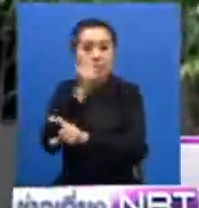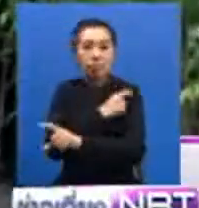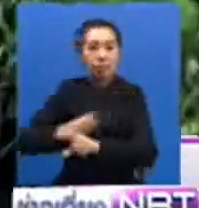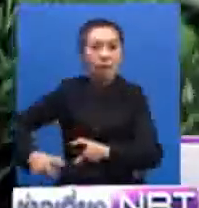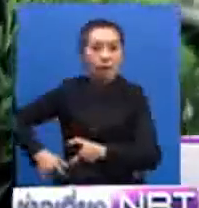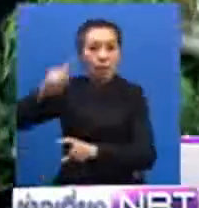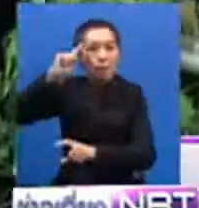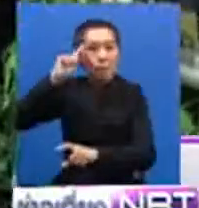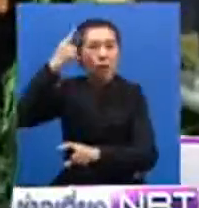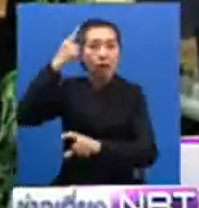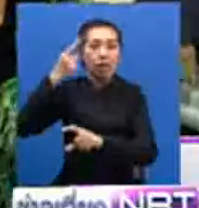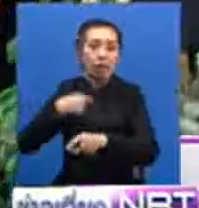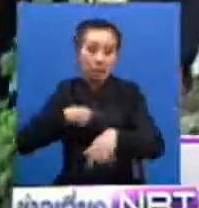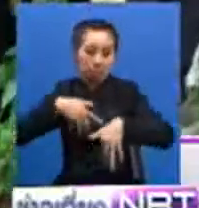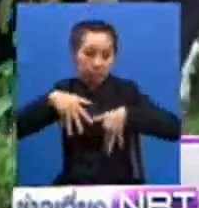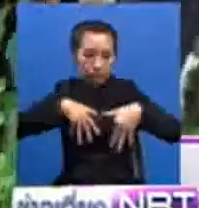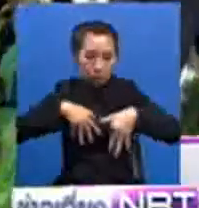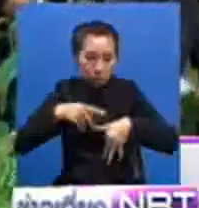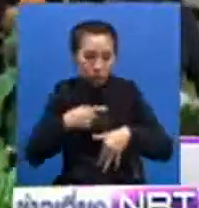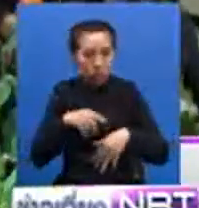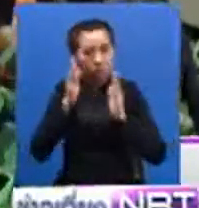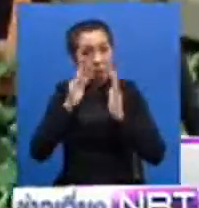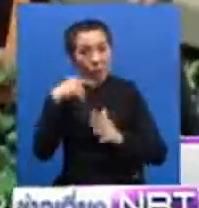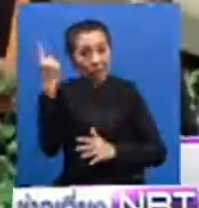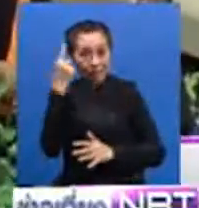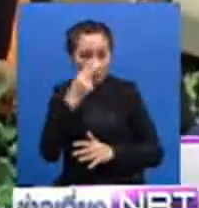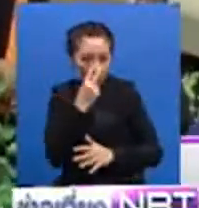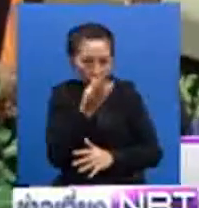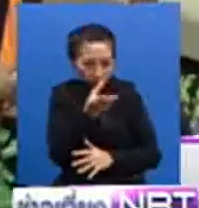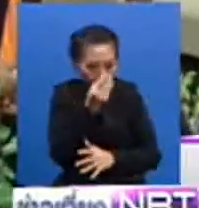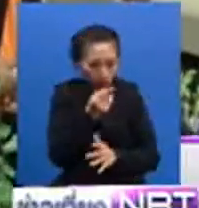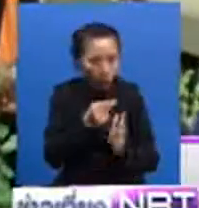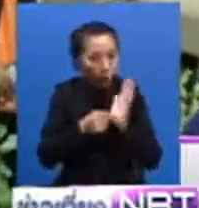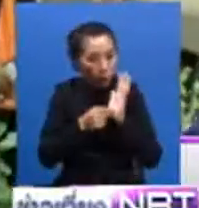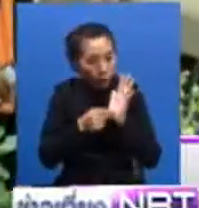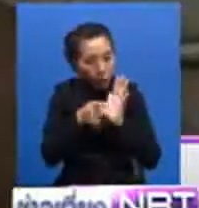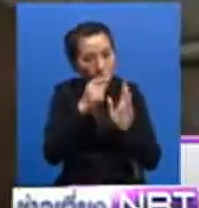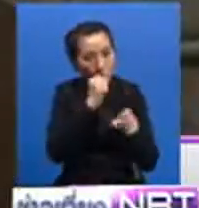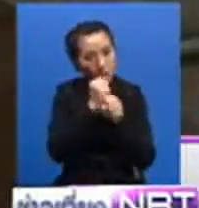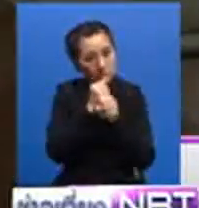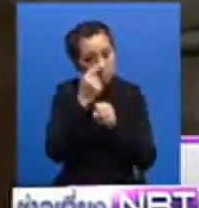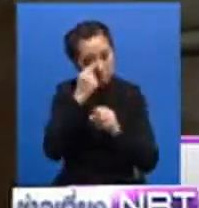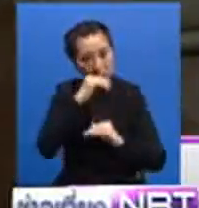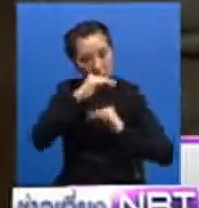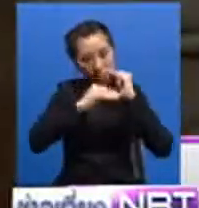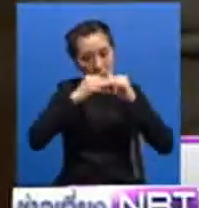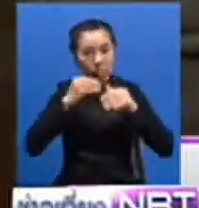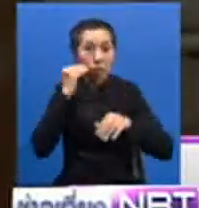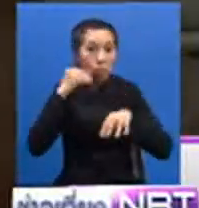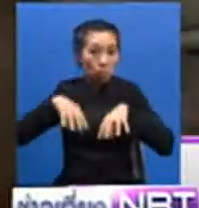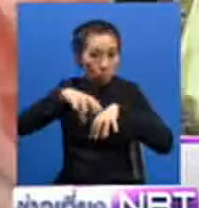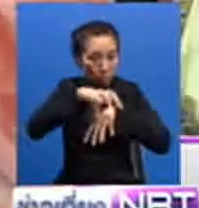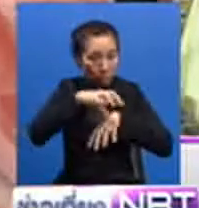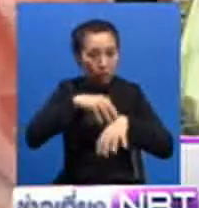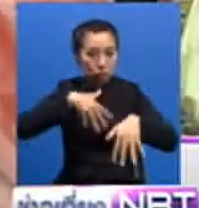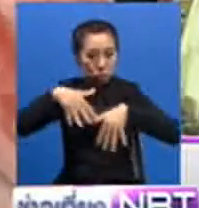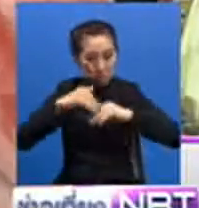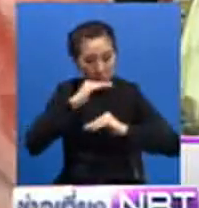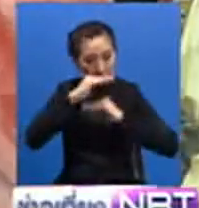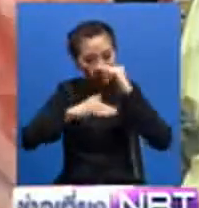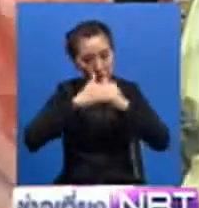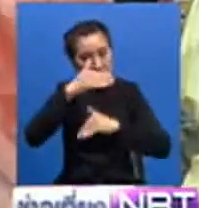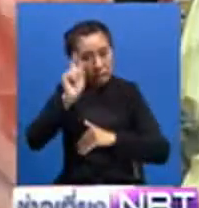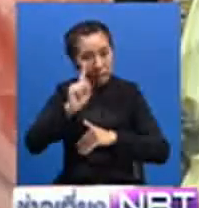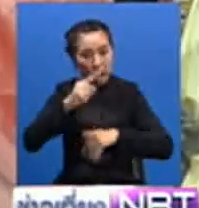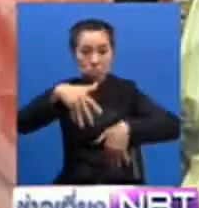าทเพื่อให้ประชาชนและนักท่องเที่ยวชาวต่างชาติได้เห็นถึงผลสำเร็จของการพัฒนาหมู่บ้านและชุมชนโดยมีประชาช